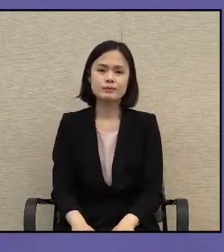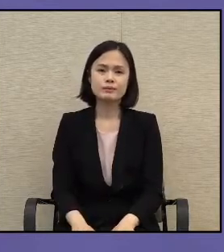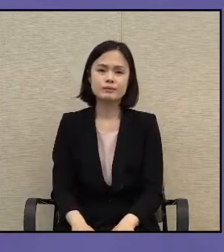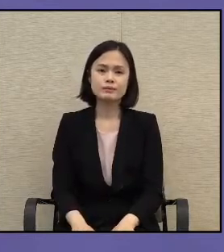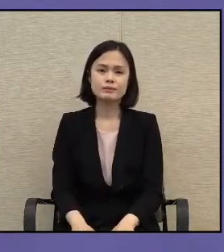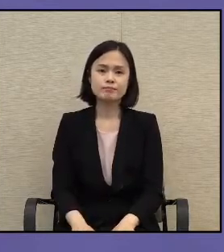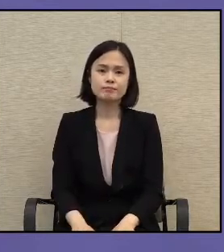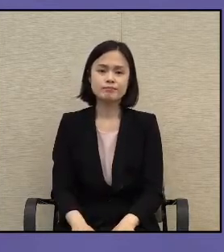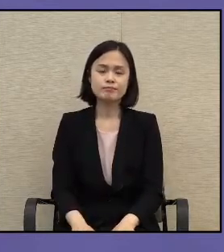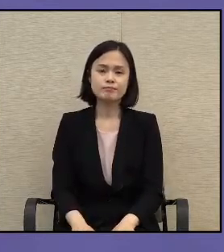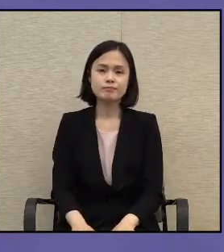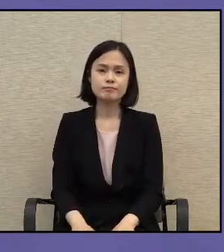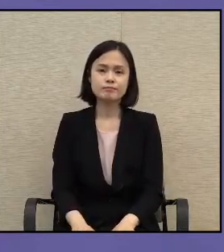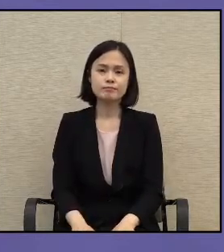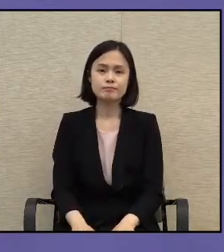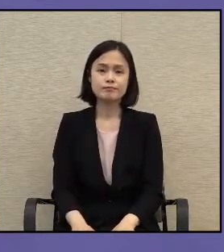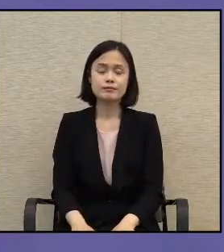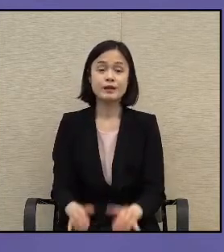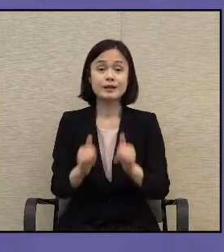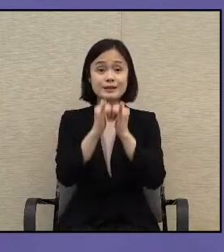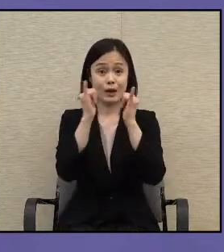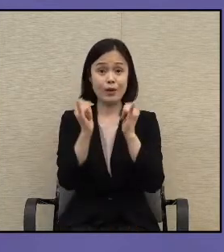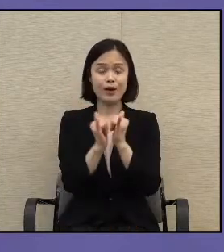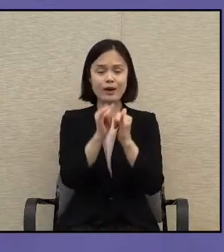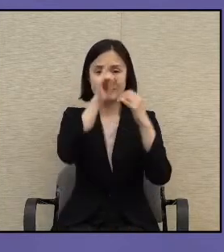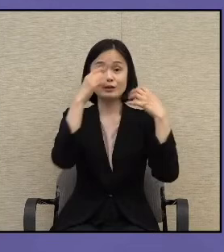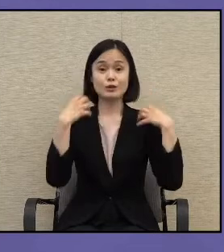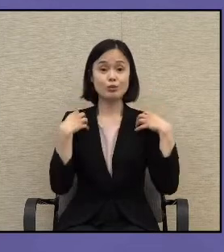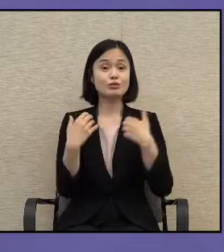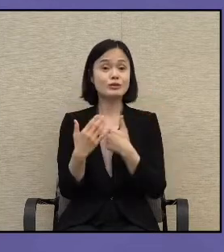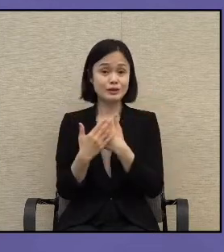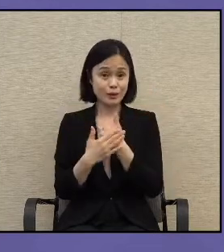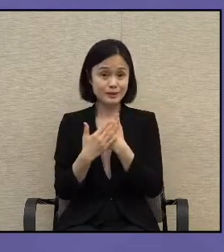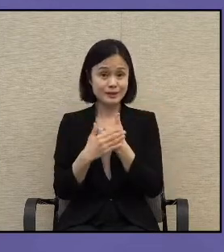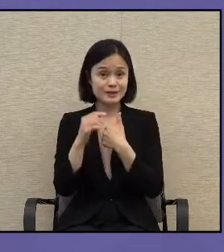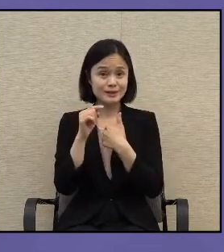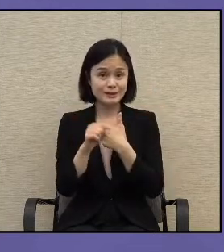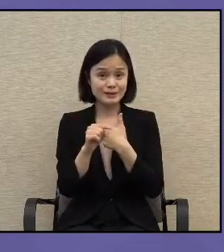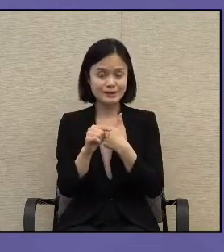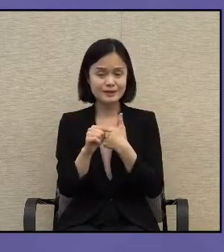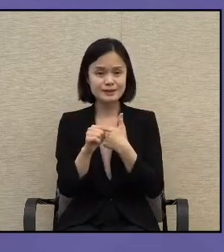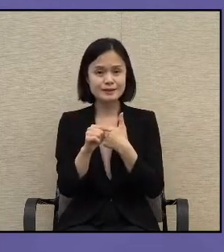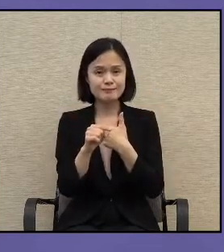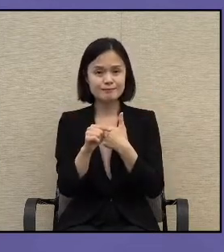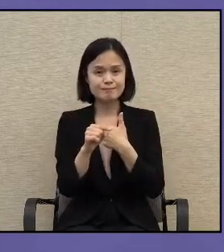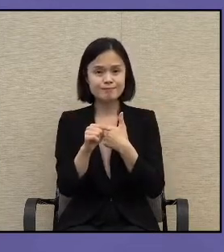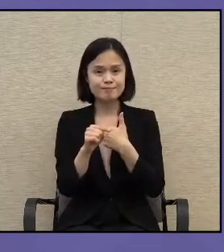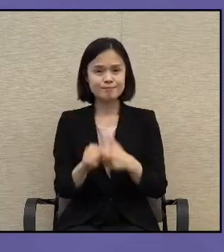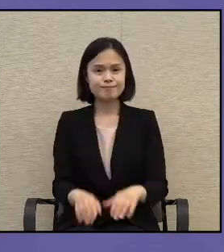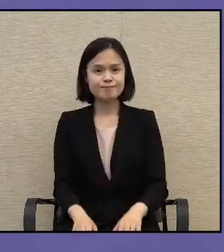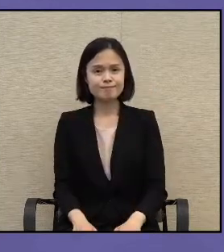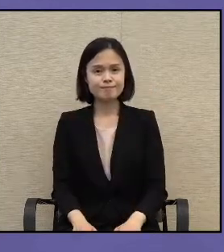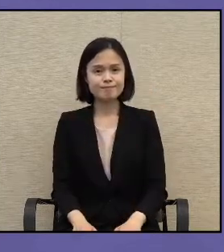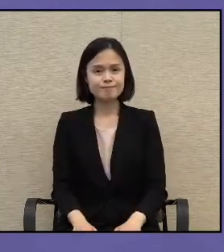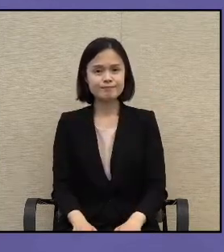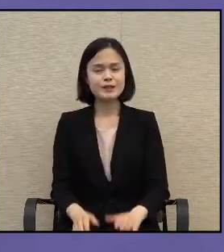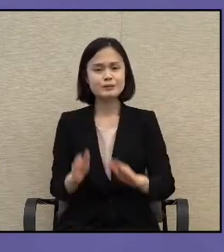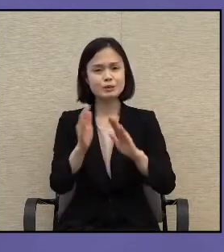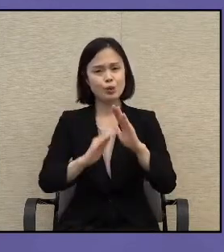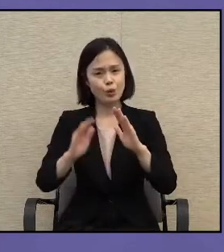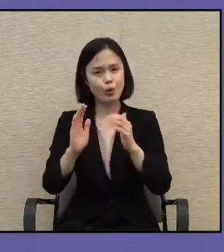크게 사회 서비스화해서 접근하는 부분들은 이게 여러 가지 사회적으로